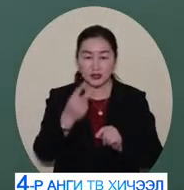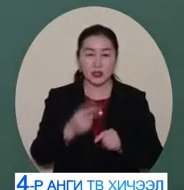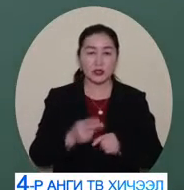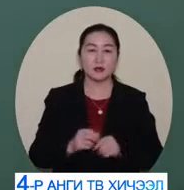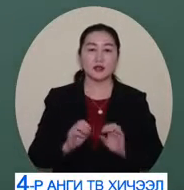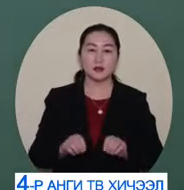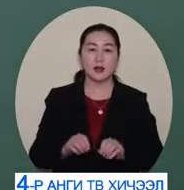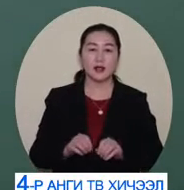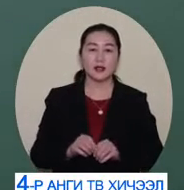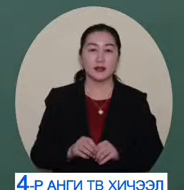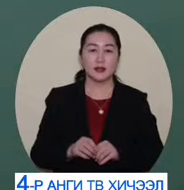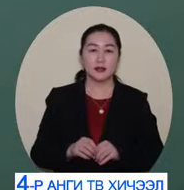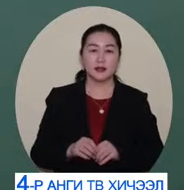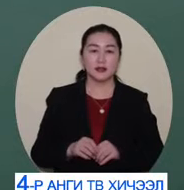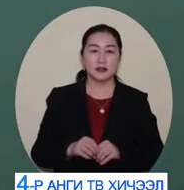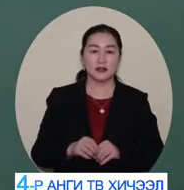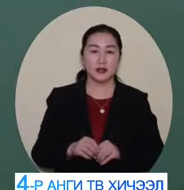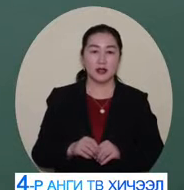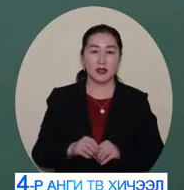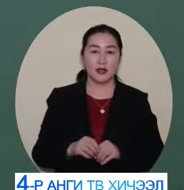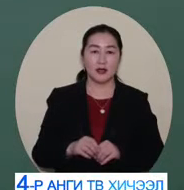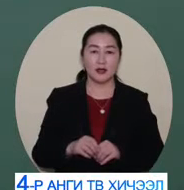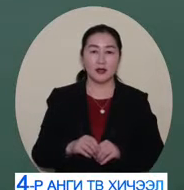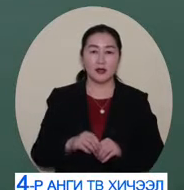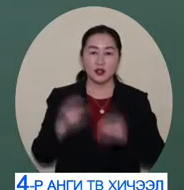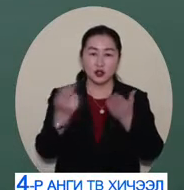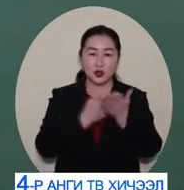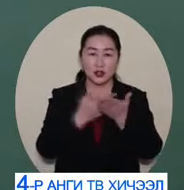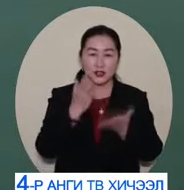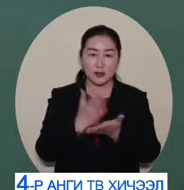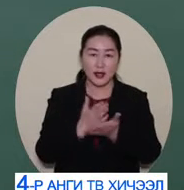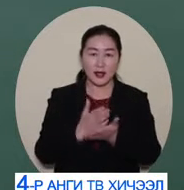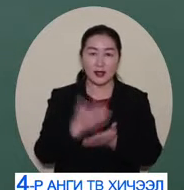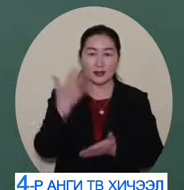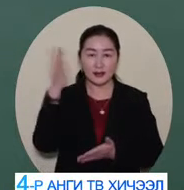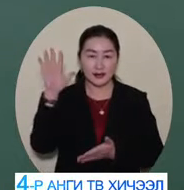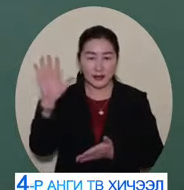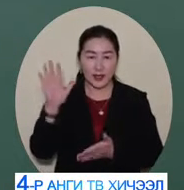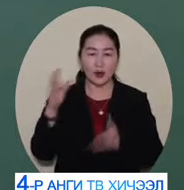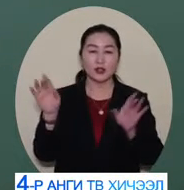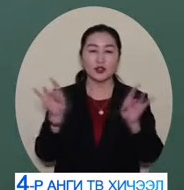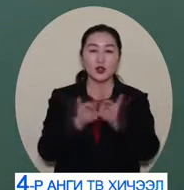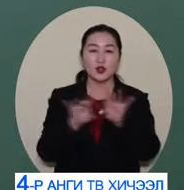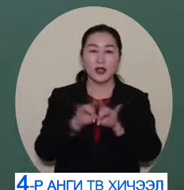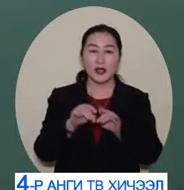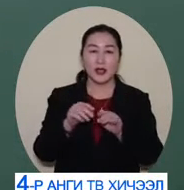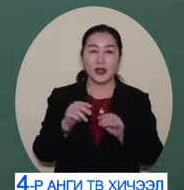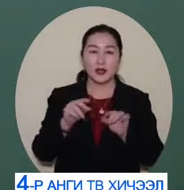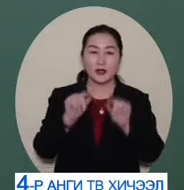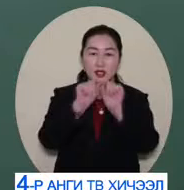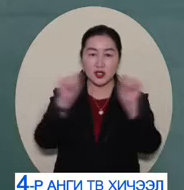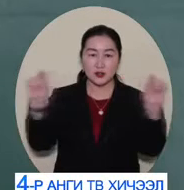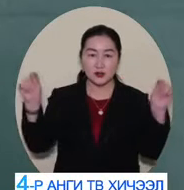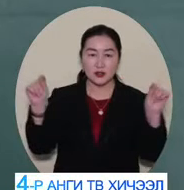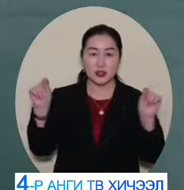хүүхдүүд маань чадах хэмжээнд өөрсдийнхөө химж чадах зүйлсүүдийг химжлээ. За химжих одоо ямар хэрэглэдэх юм бэ гэдэг та бүхэн мэднэ